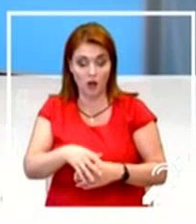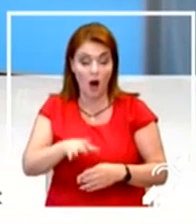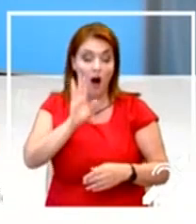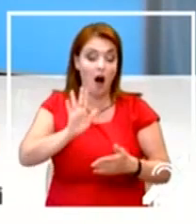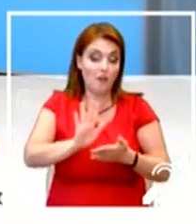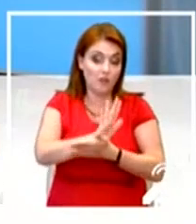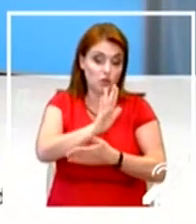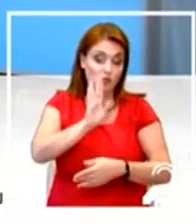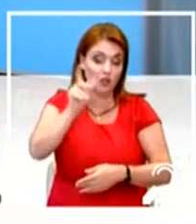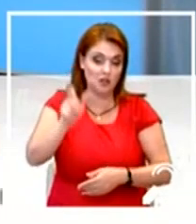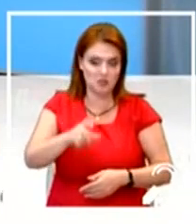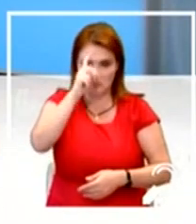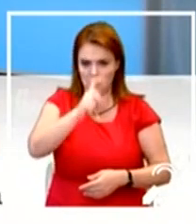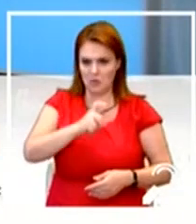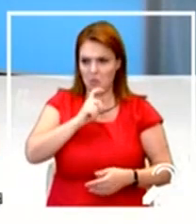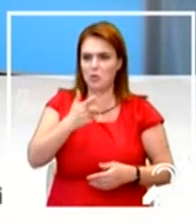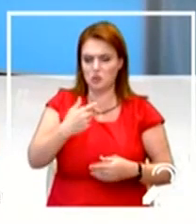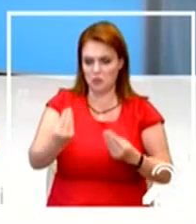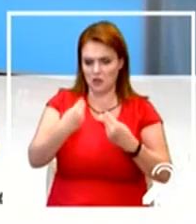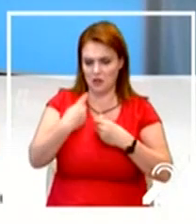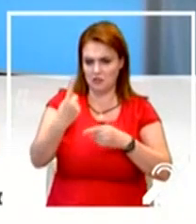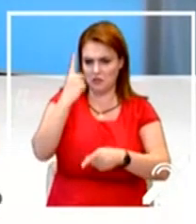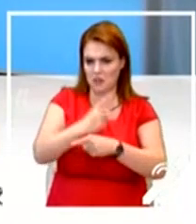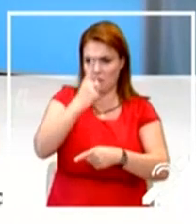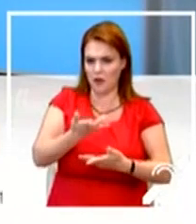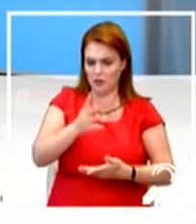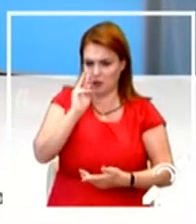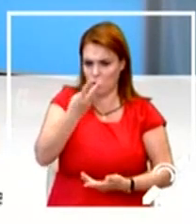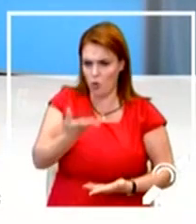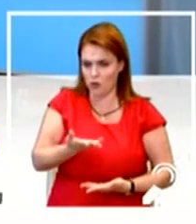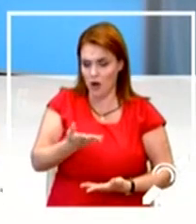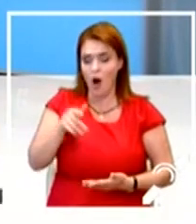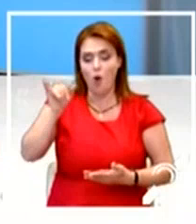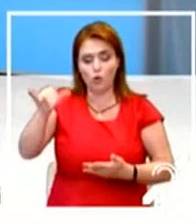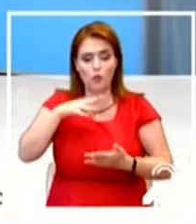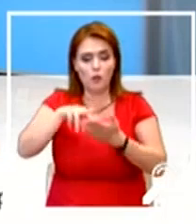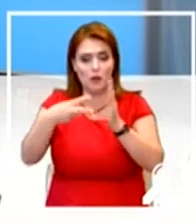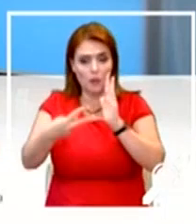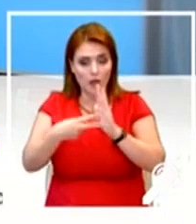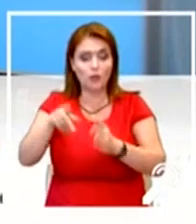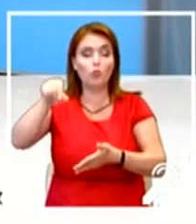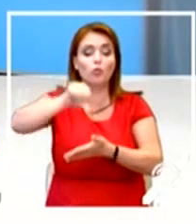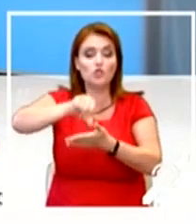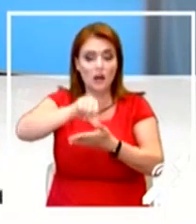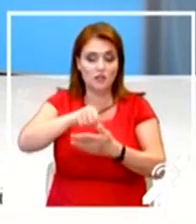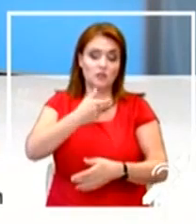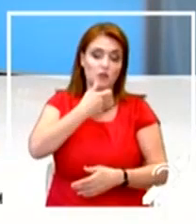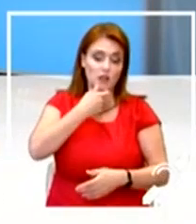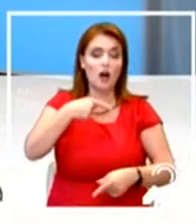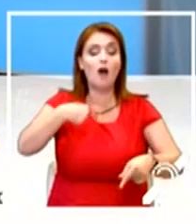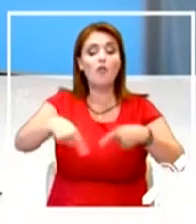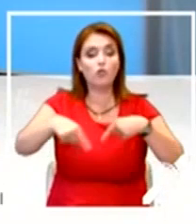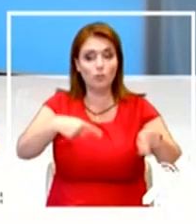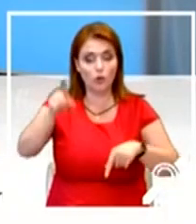intenționa să ajungă la meciul de fotbal care se juca pe stadionul din Tiraspol. Și organizațiile non-guvernamentale de media condamnă decizia așa